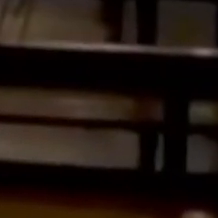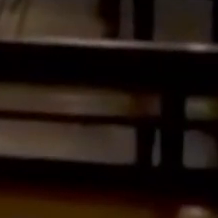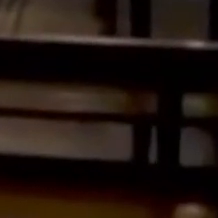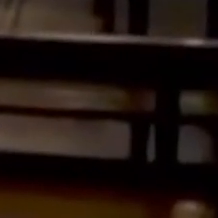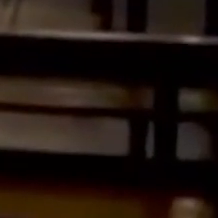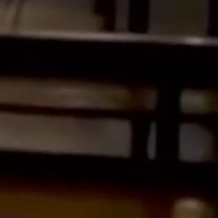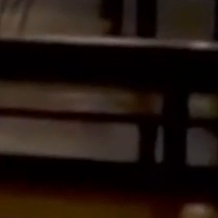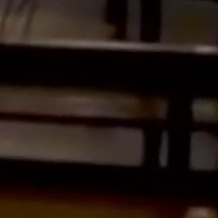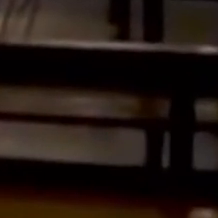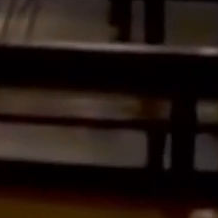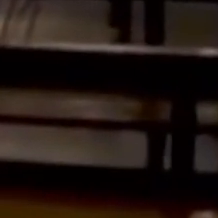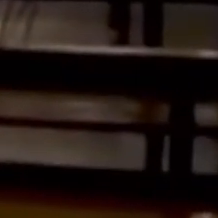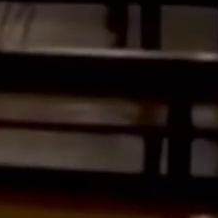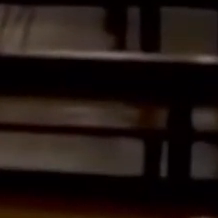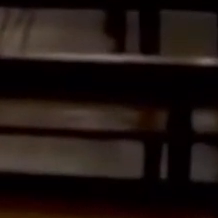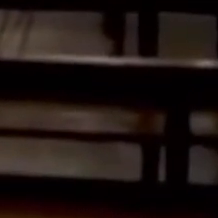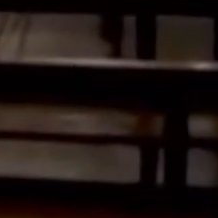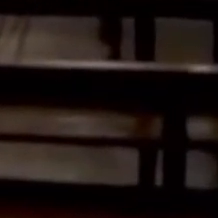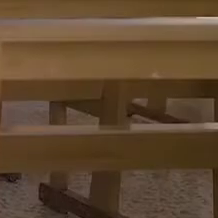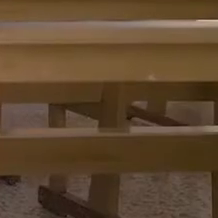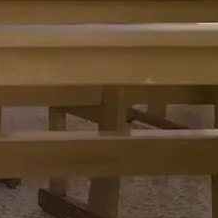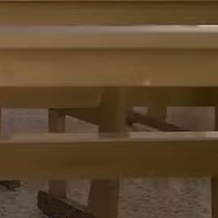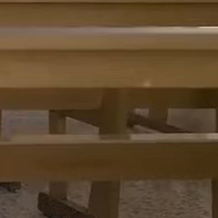بدون ما نخسر إيماننا.